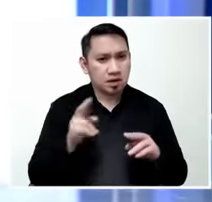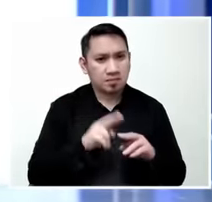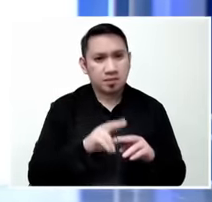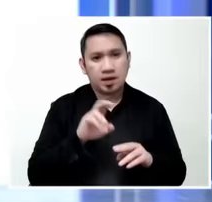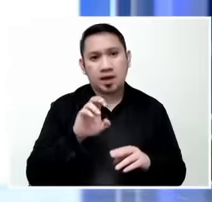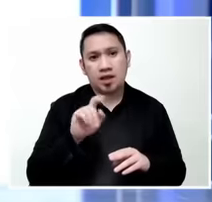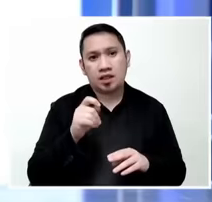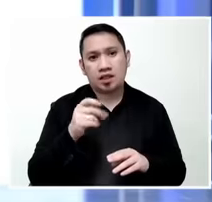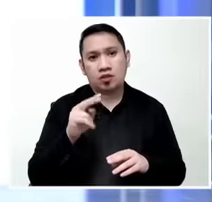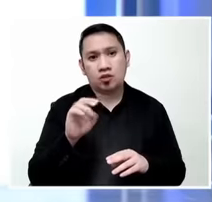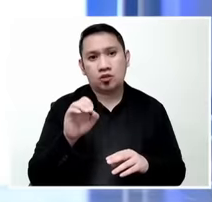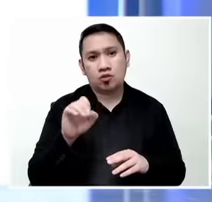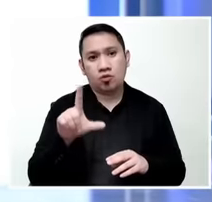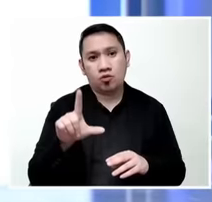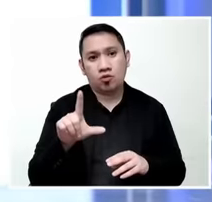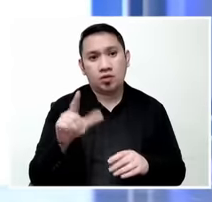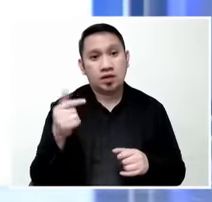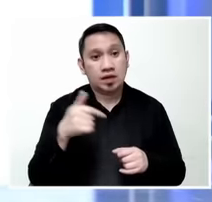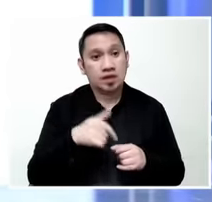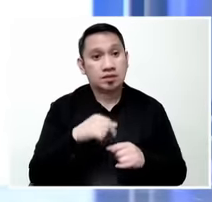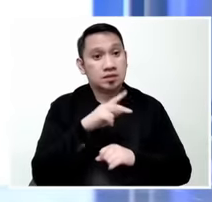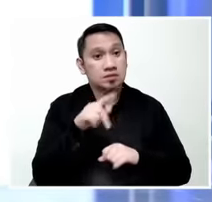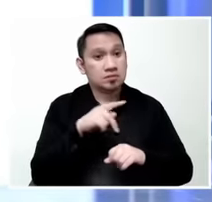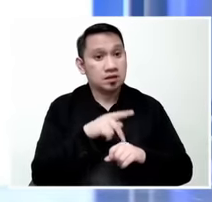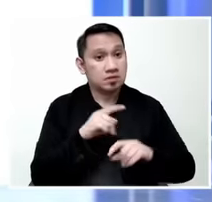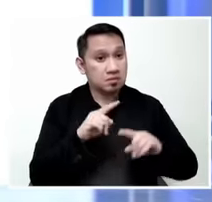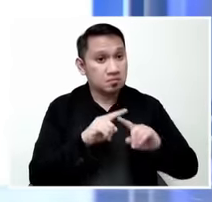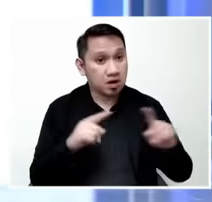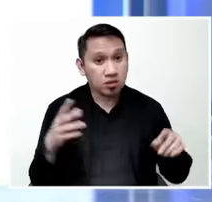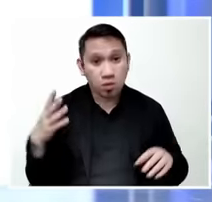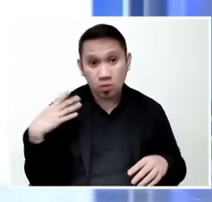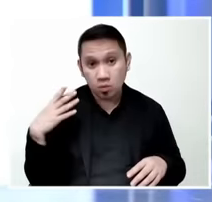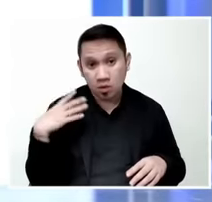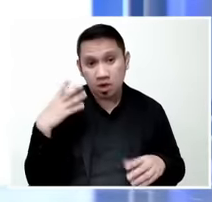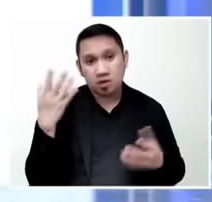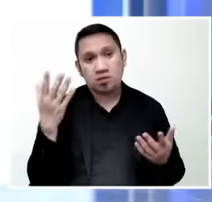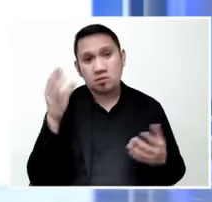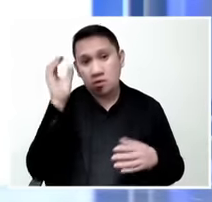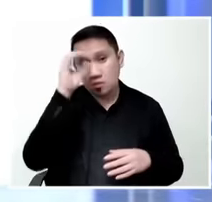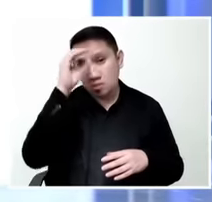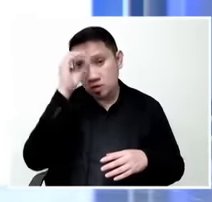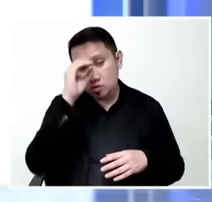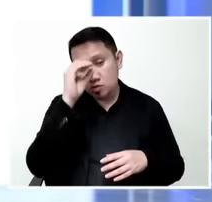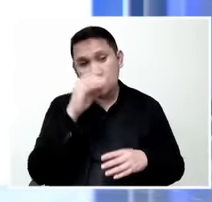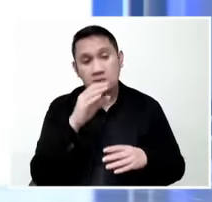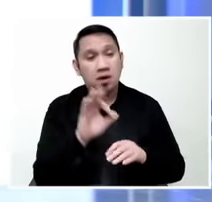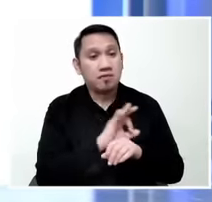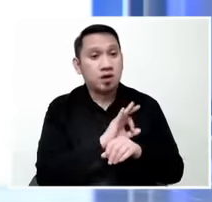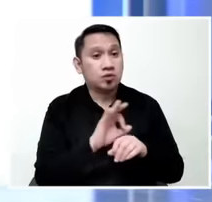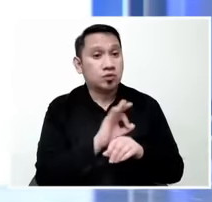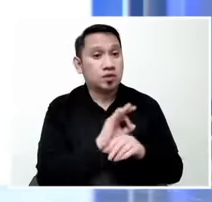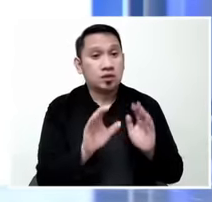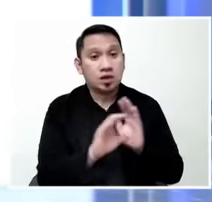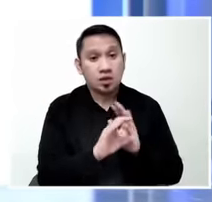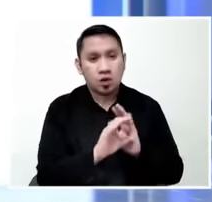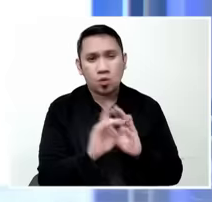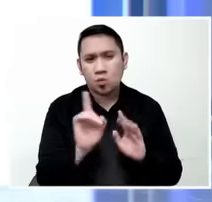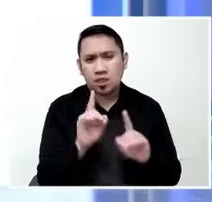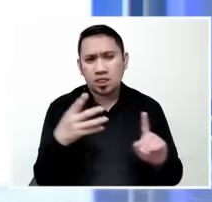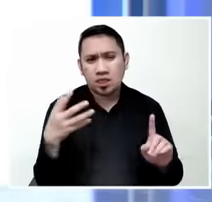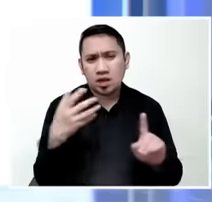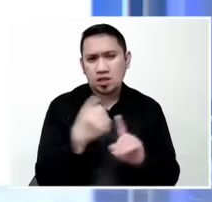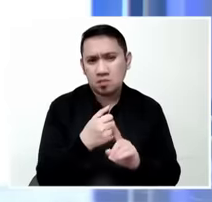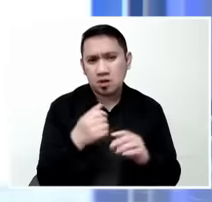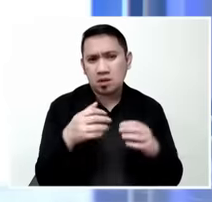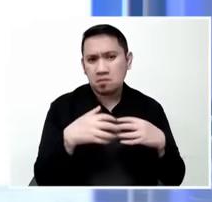Pilipinas. Pero hihintayin muna ang opinyon ng mga car manufacturers kung ano ang magiging epekto nito sa makina